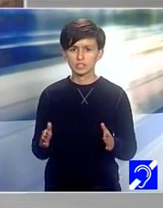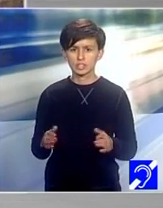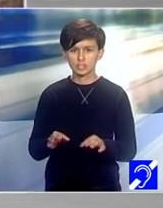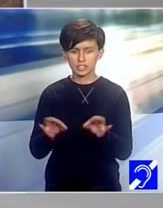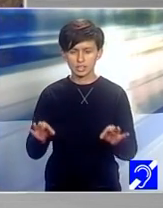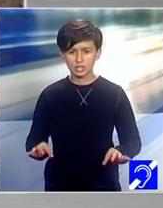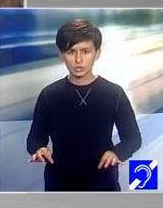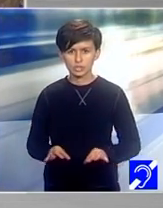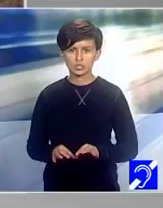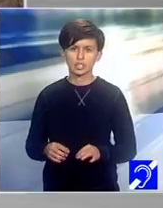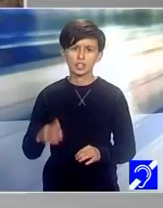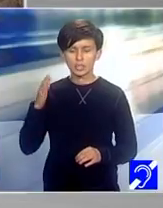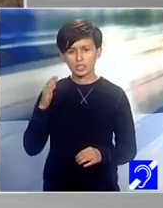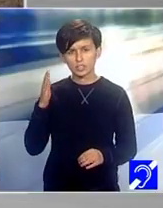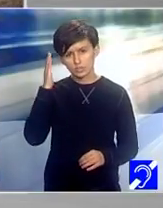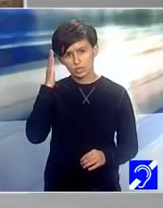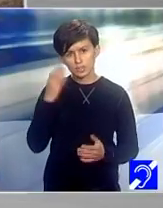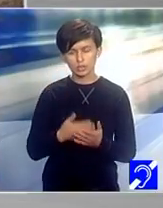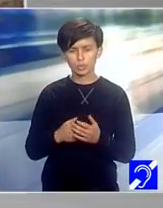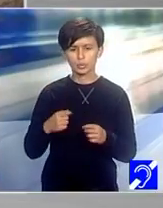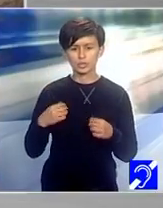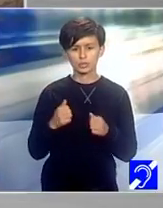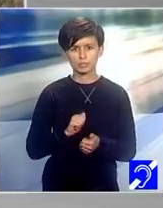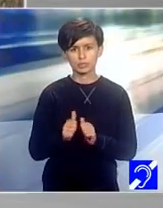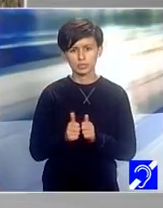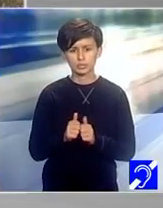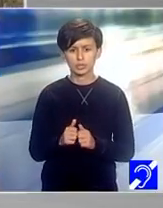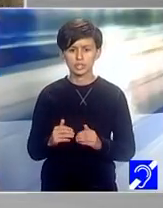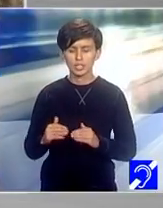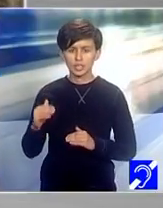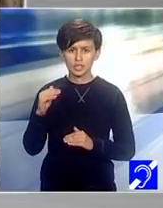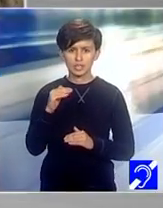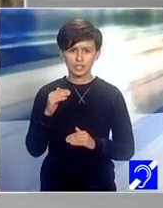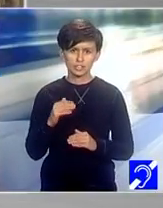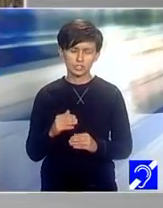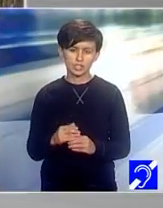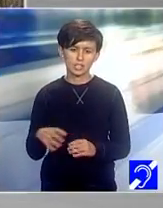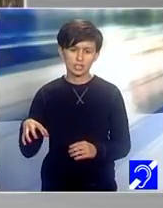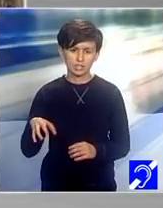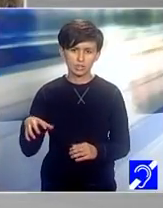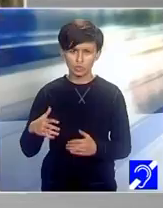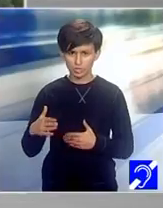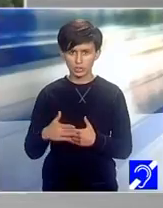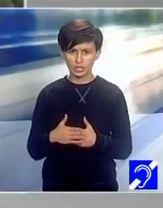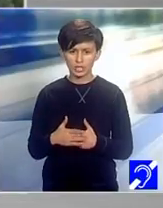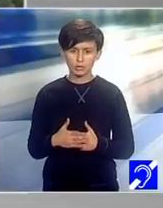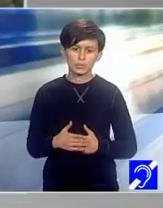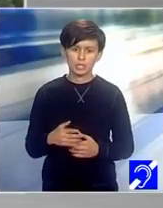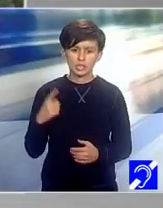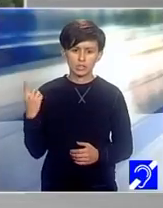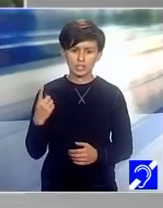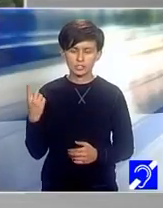școlilor pentru sport, noi spații publice, mai ales în cartiere, creșterea cantității de rezervații în jurul orașelor. Am mai